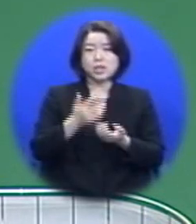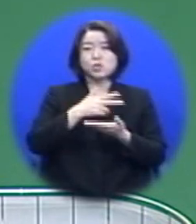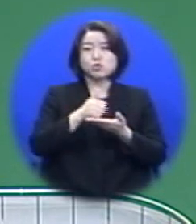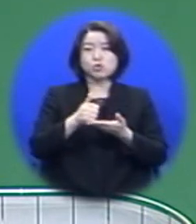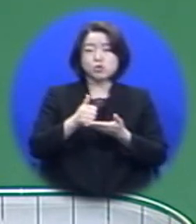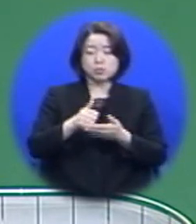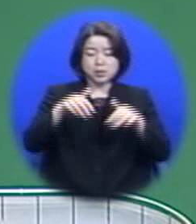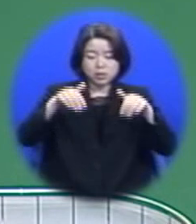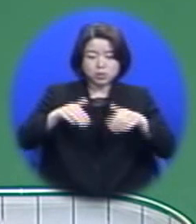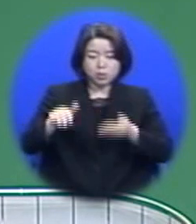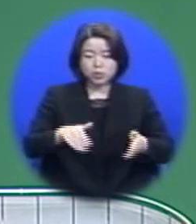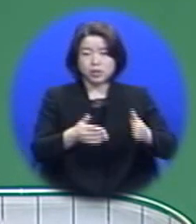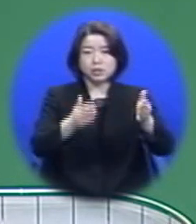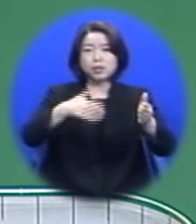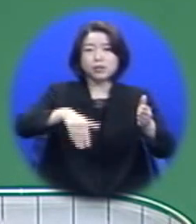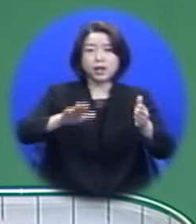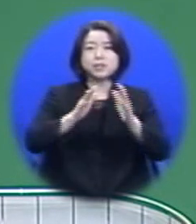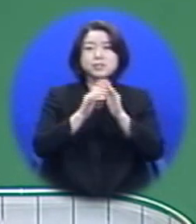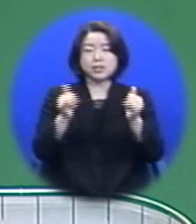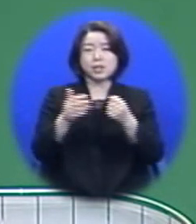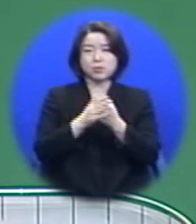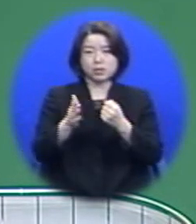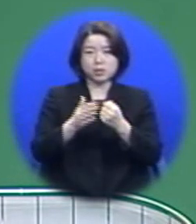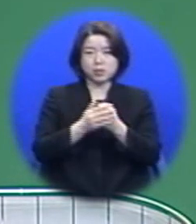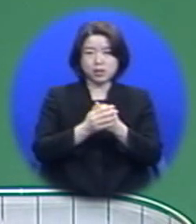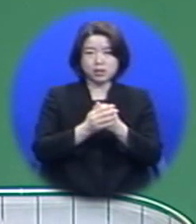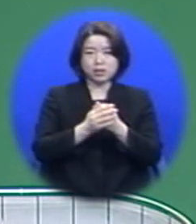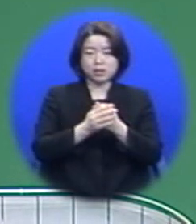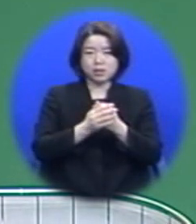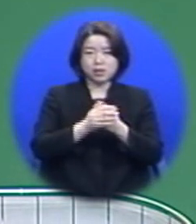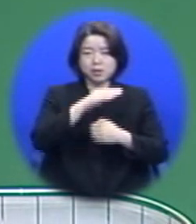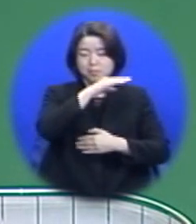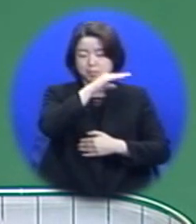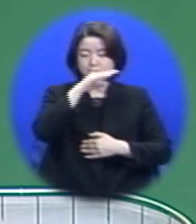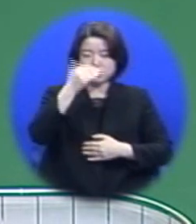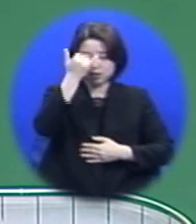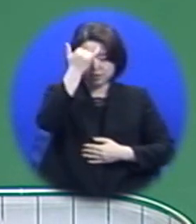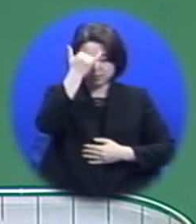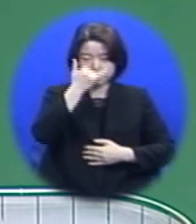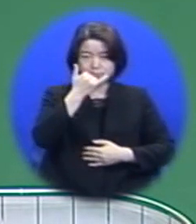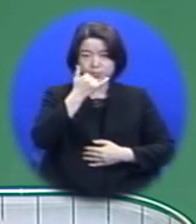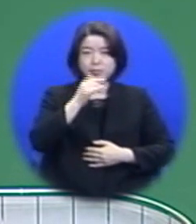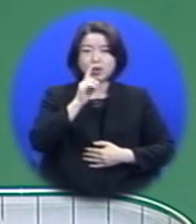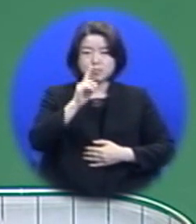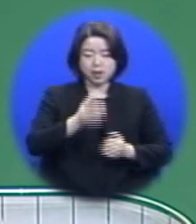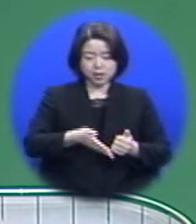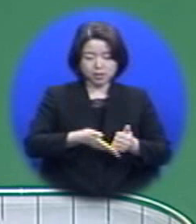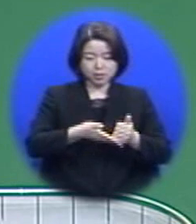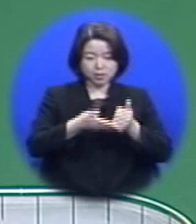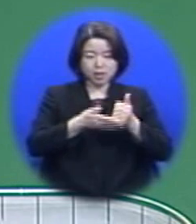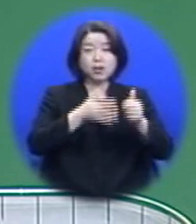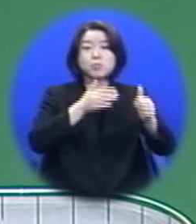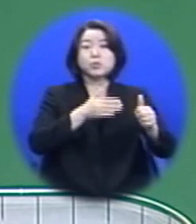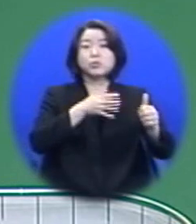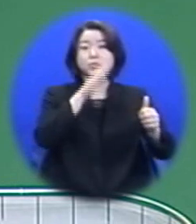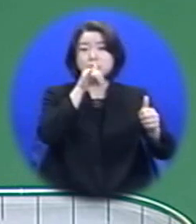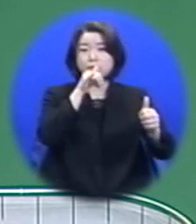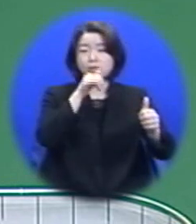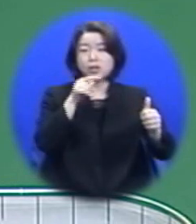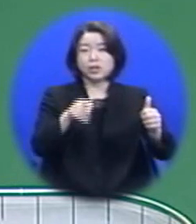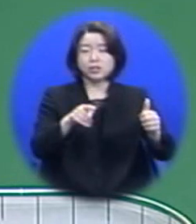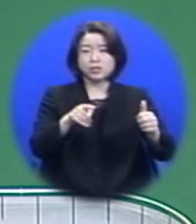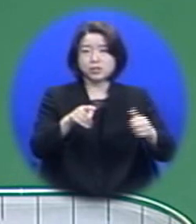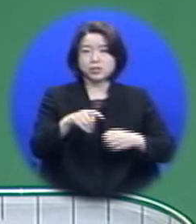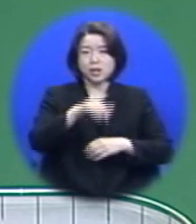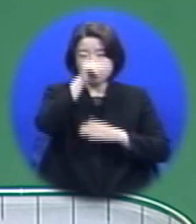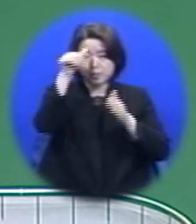아 사람이니까 깍듯하게 경증으로 그렇게 권면해 주셨고 이것이 그 목사님의 평생의